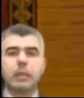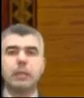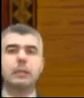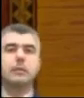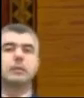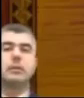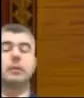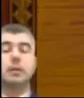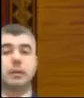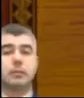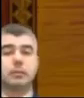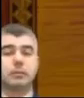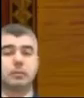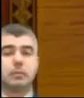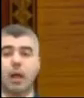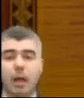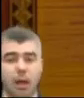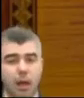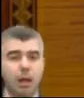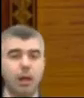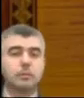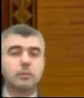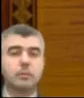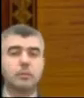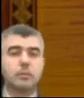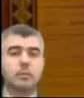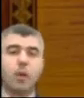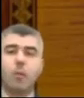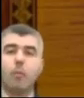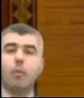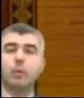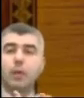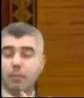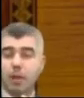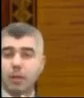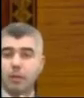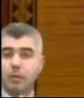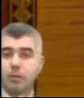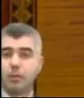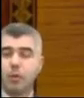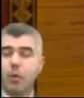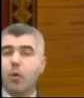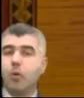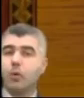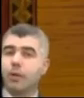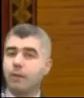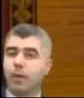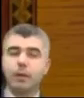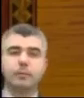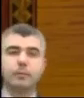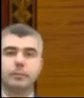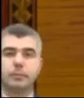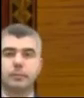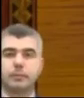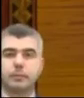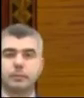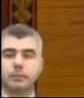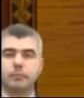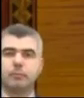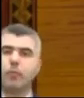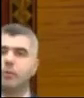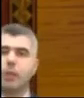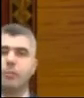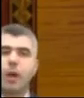بالتعامل مع التدفقات البشرية، هذا يعني بأننا نتنازل ونخنع ونكون في موقف